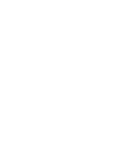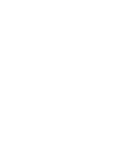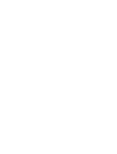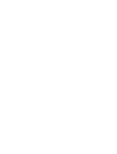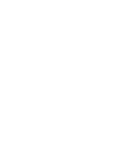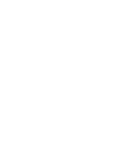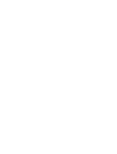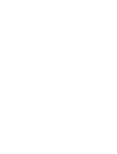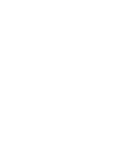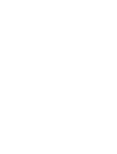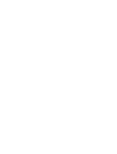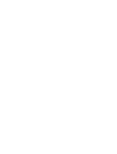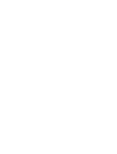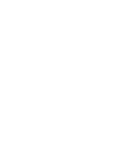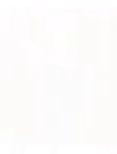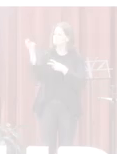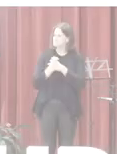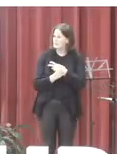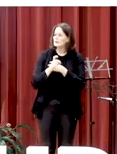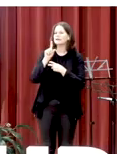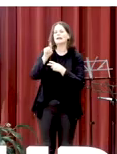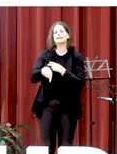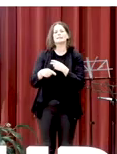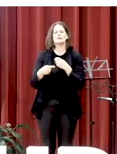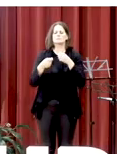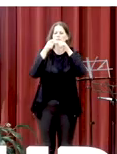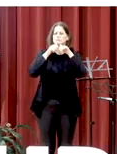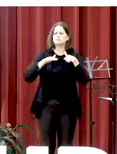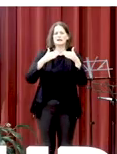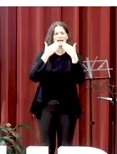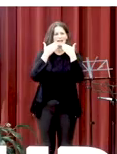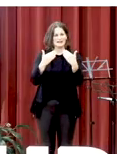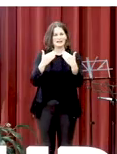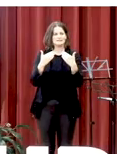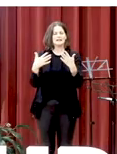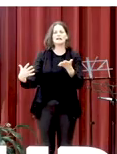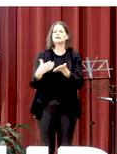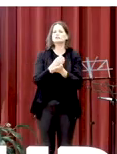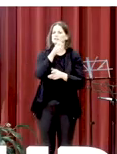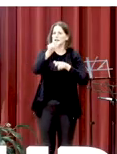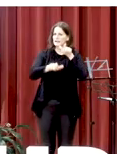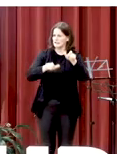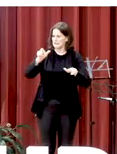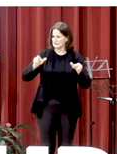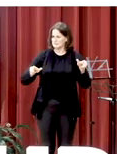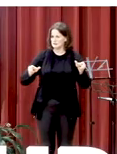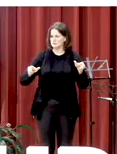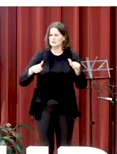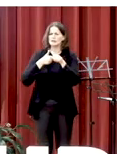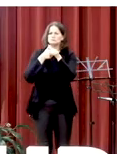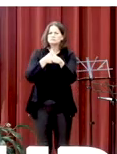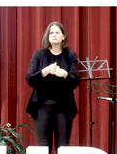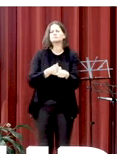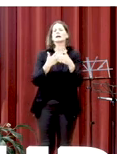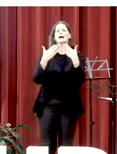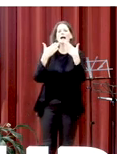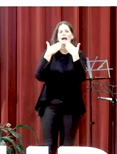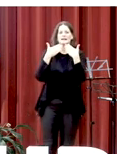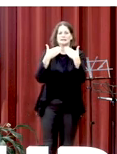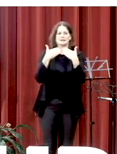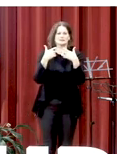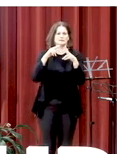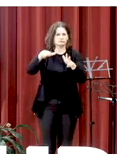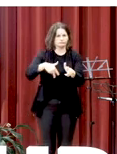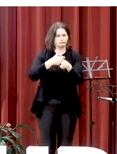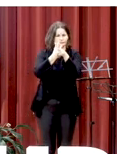acompanyeu. Gràcies per ser-hi i també fem extensiu aquest agraïment a totes aquelles persones que ens segueixen mitjançant la